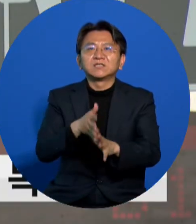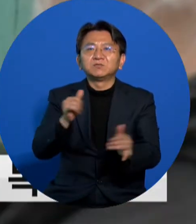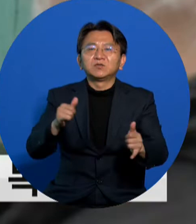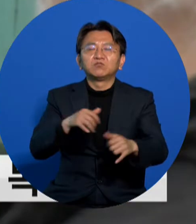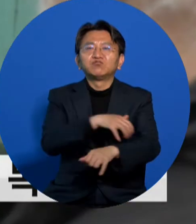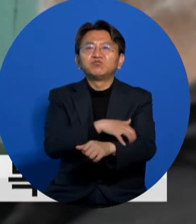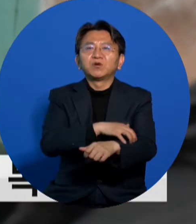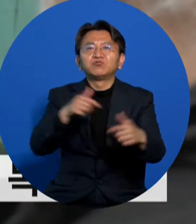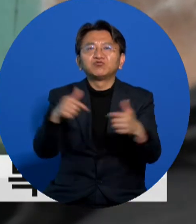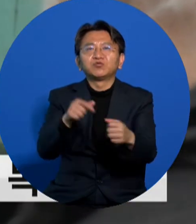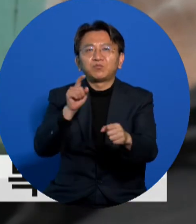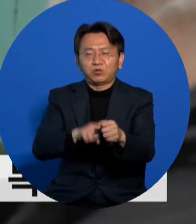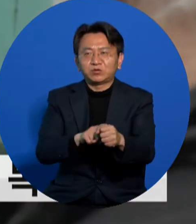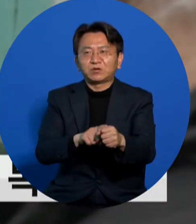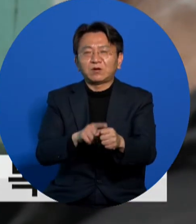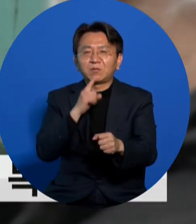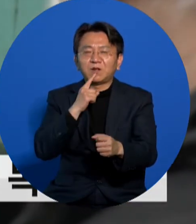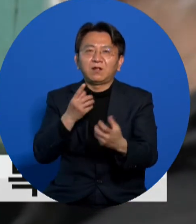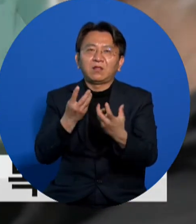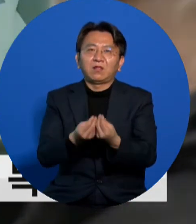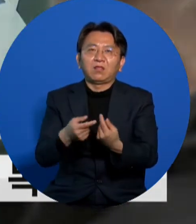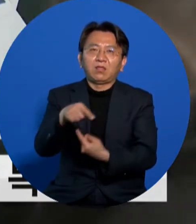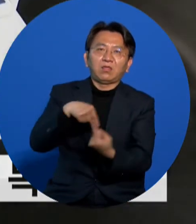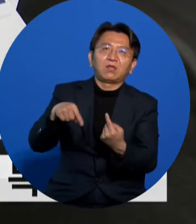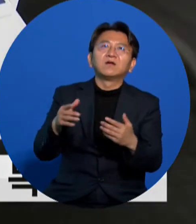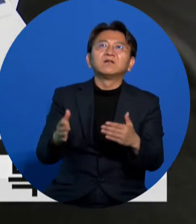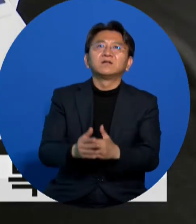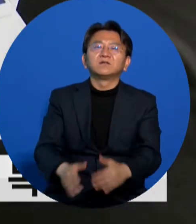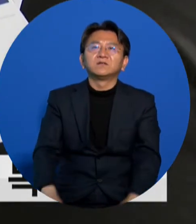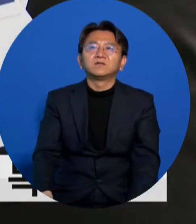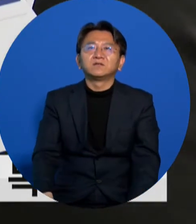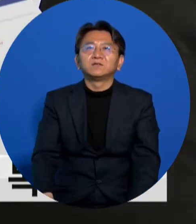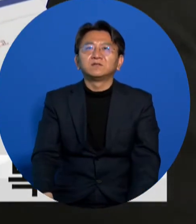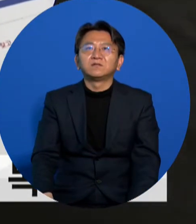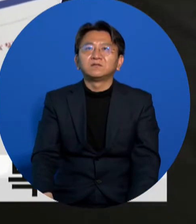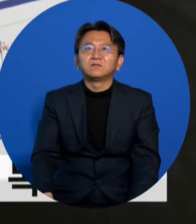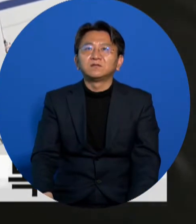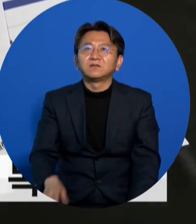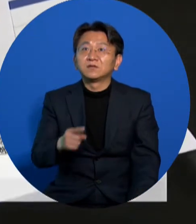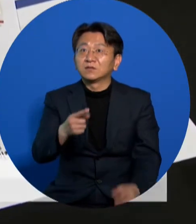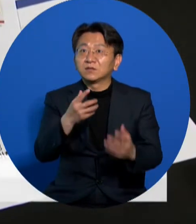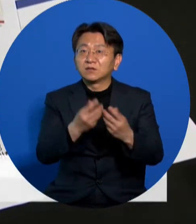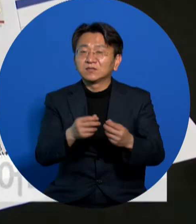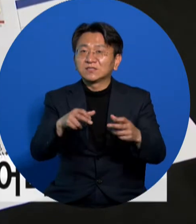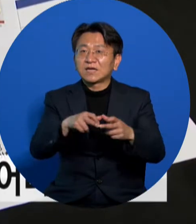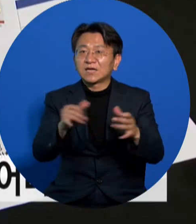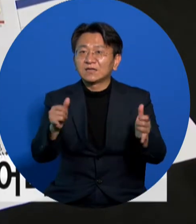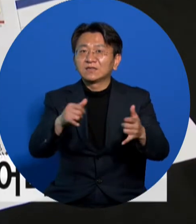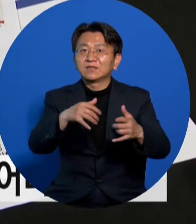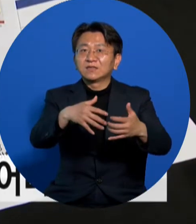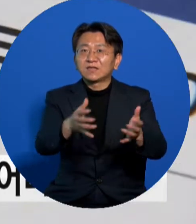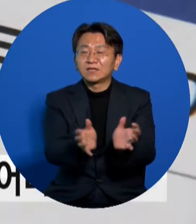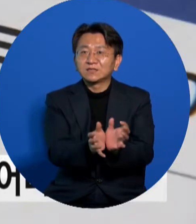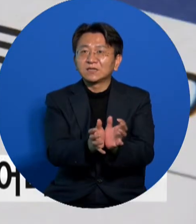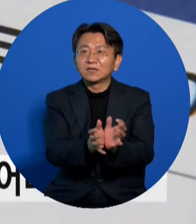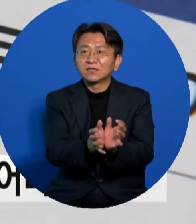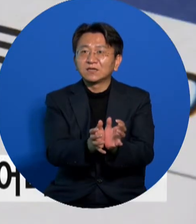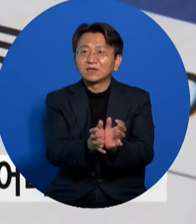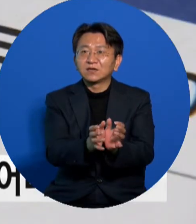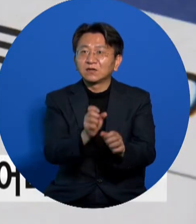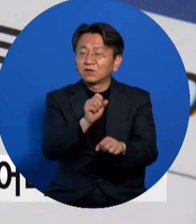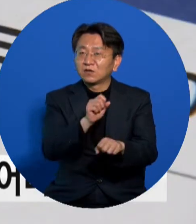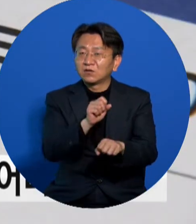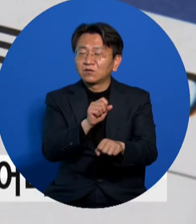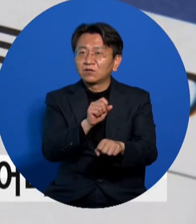불편을 줄이려는 목적이었다고 해명했습니다. 대응 문건에선 이를 장애인 단체 공격에 공사 측이 점수를 잃은